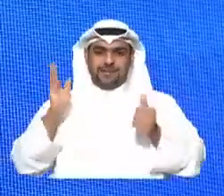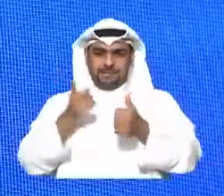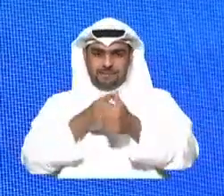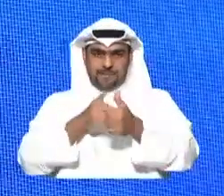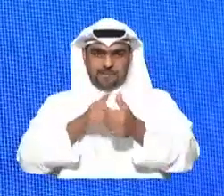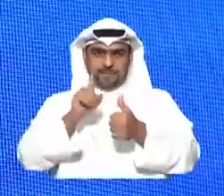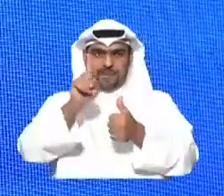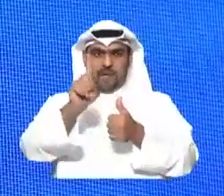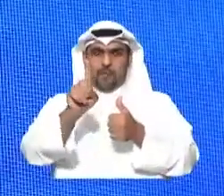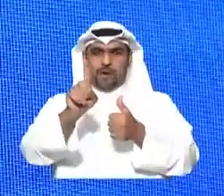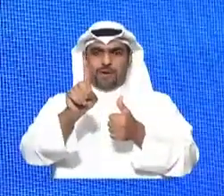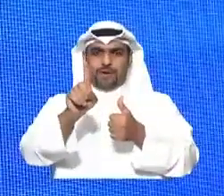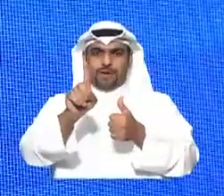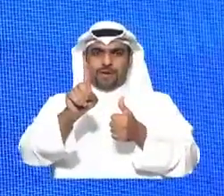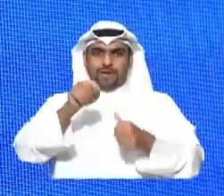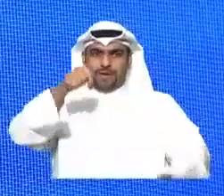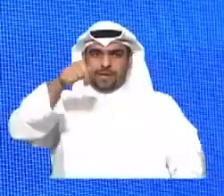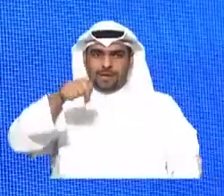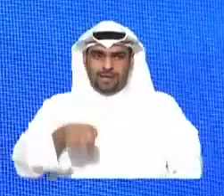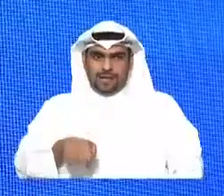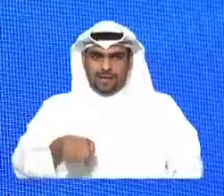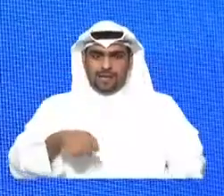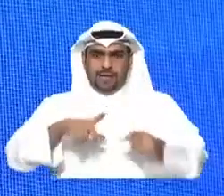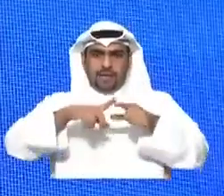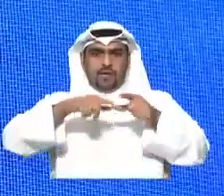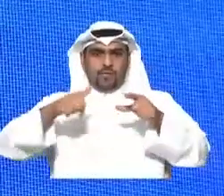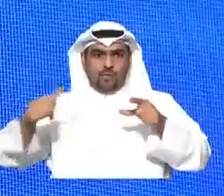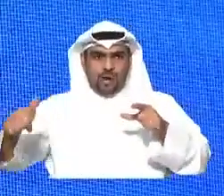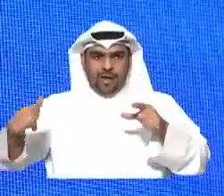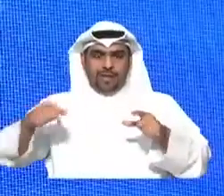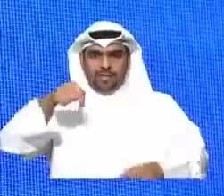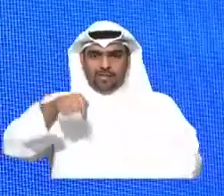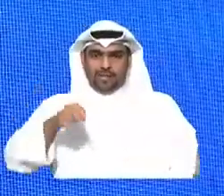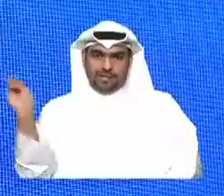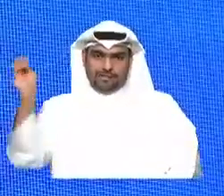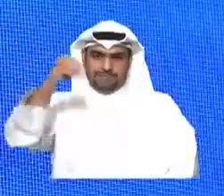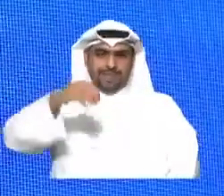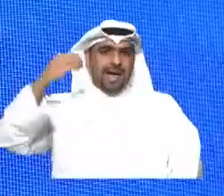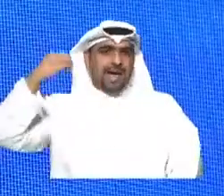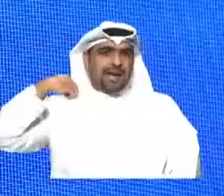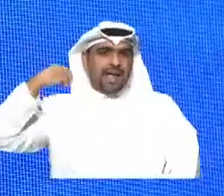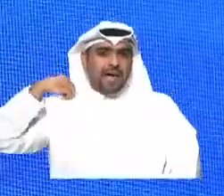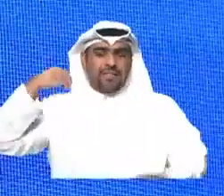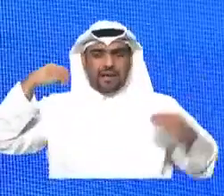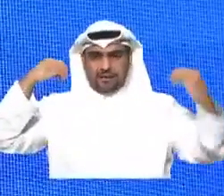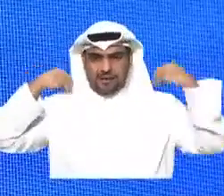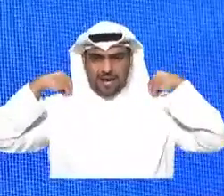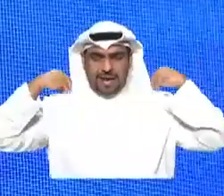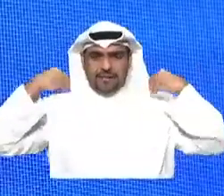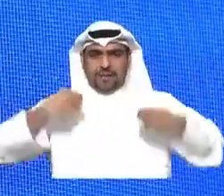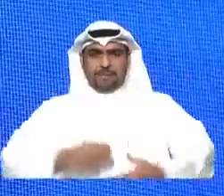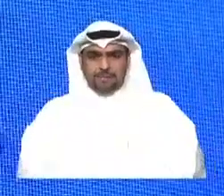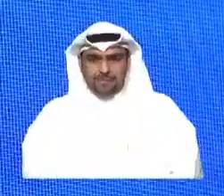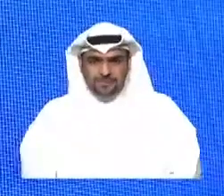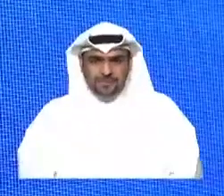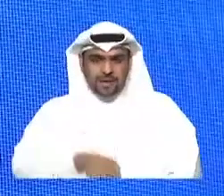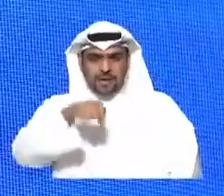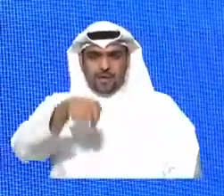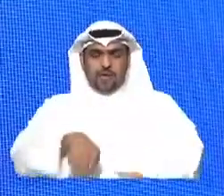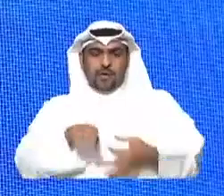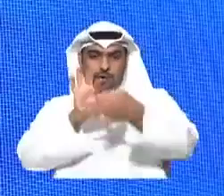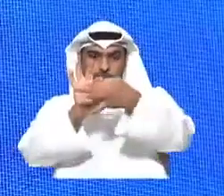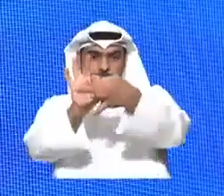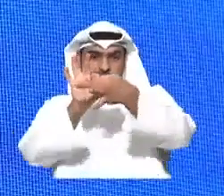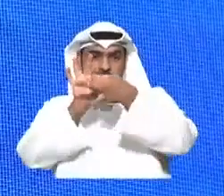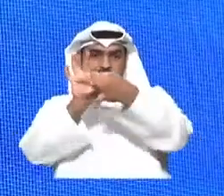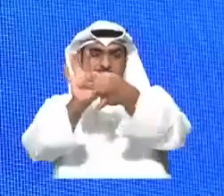في منظومة دول مجلس التعاون الخليجية الرياضية. اليوم تم الاتفاق من رؤساء